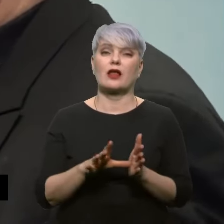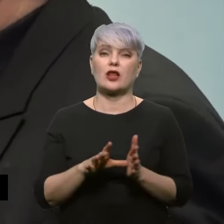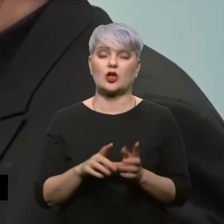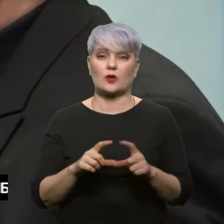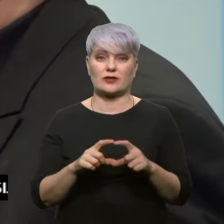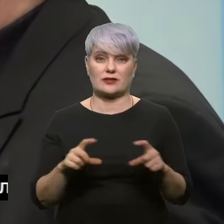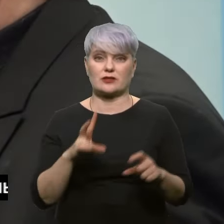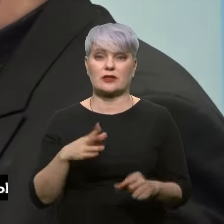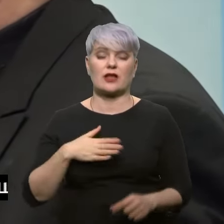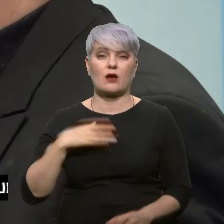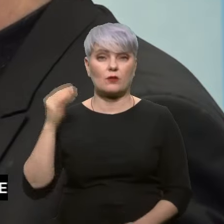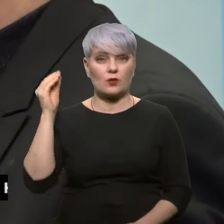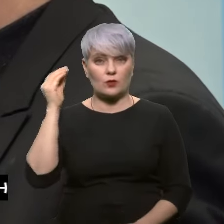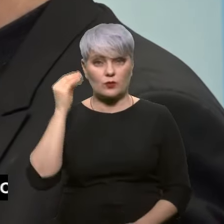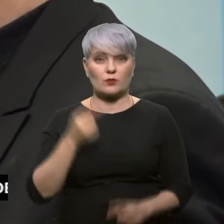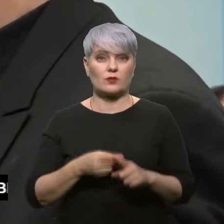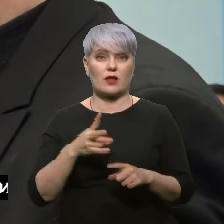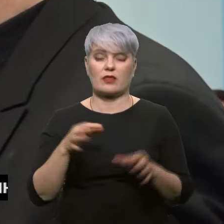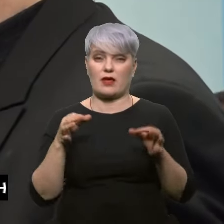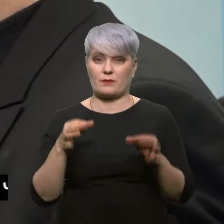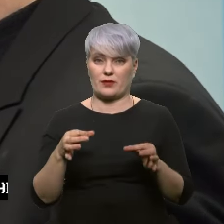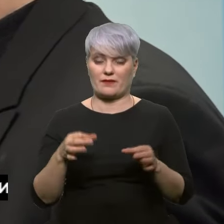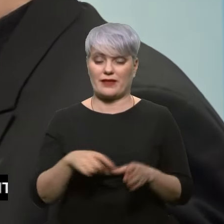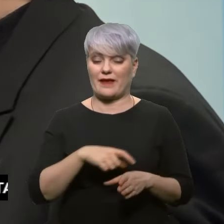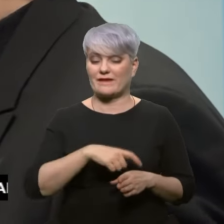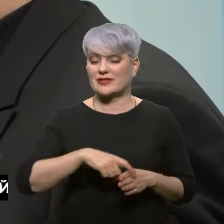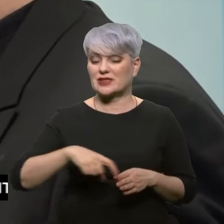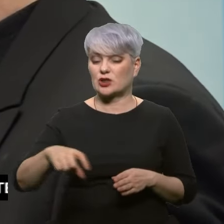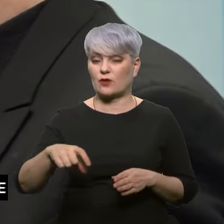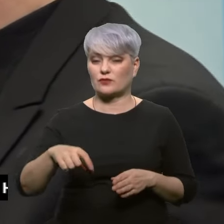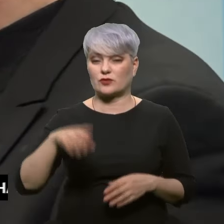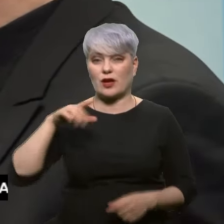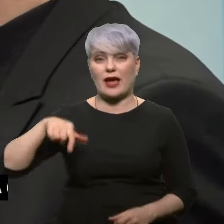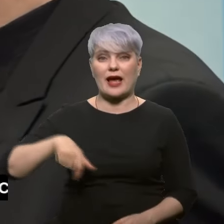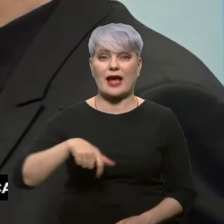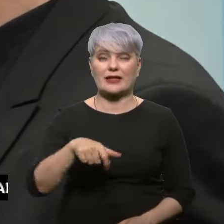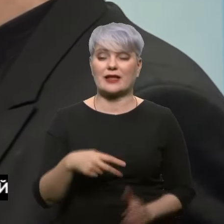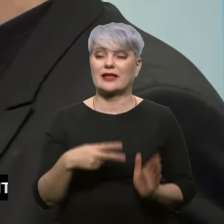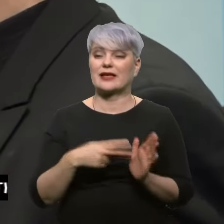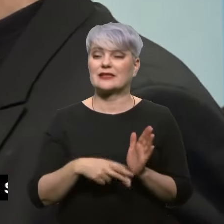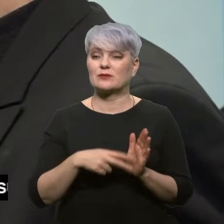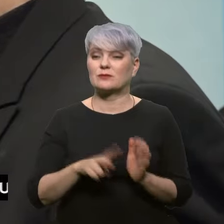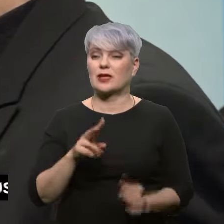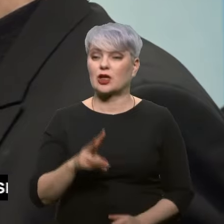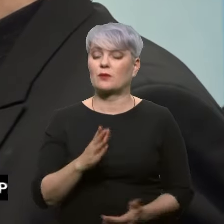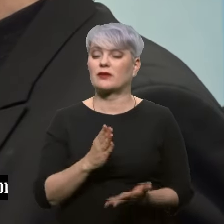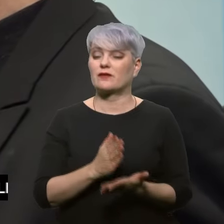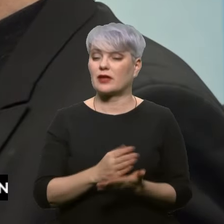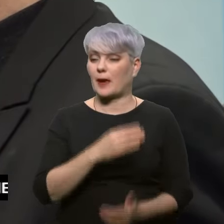І взагалі вздовж того так званого відного каналу, він всього там 70 кілометрів, є